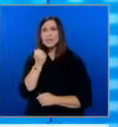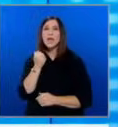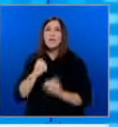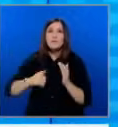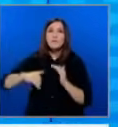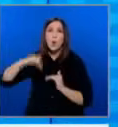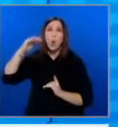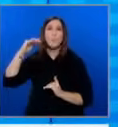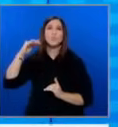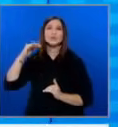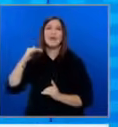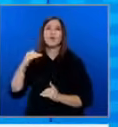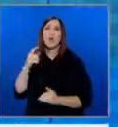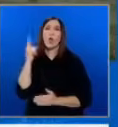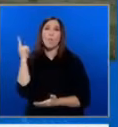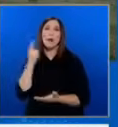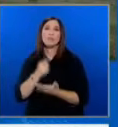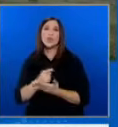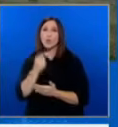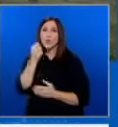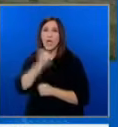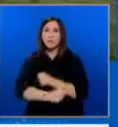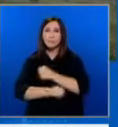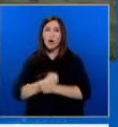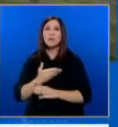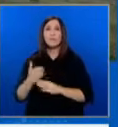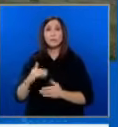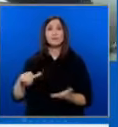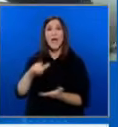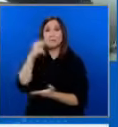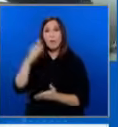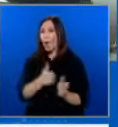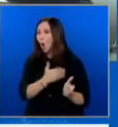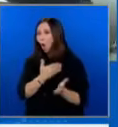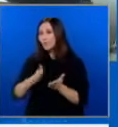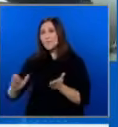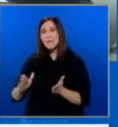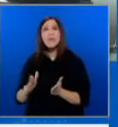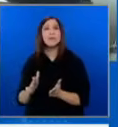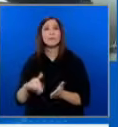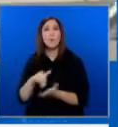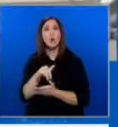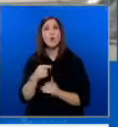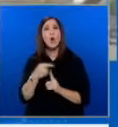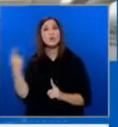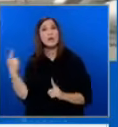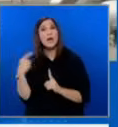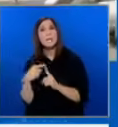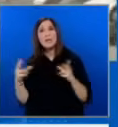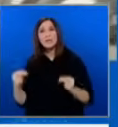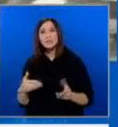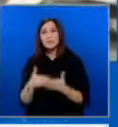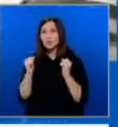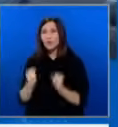и високопоставен командир от Хизбула. Все повече авиокомпании отменят полетите си от и до Ливан